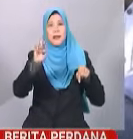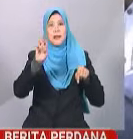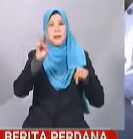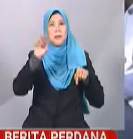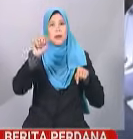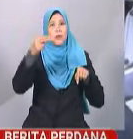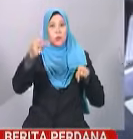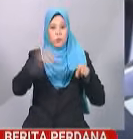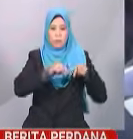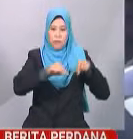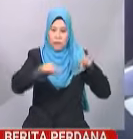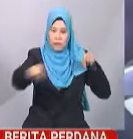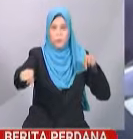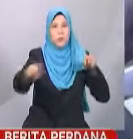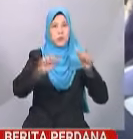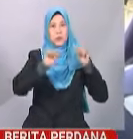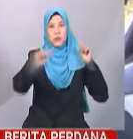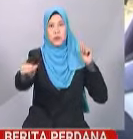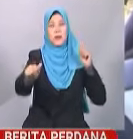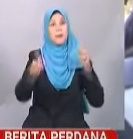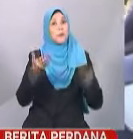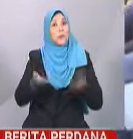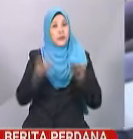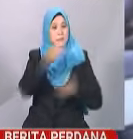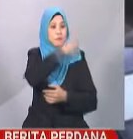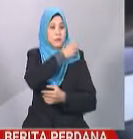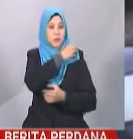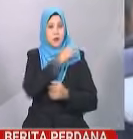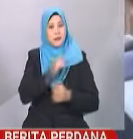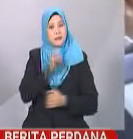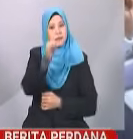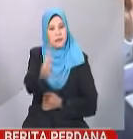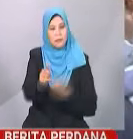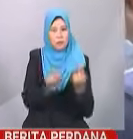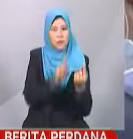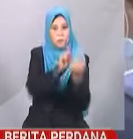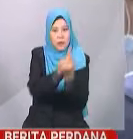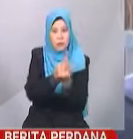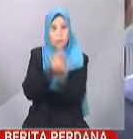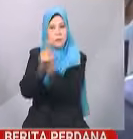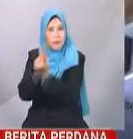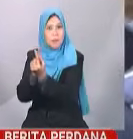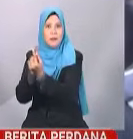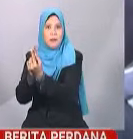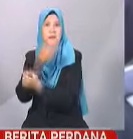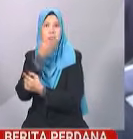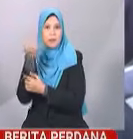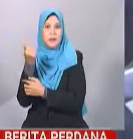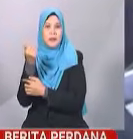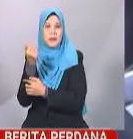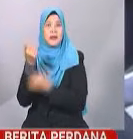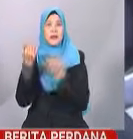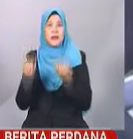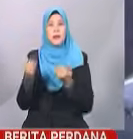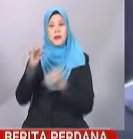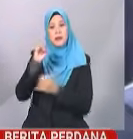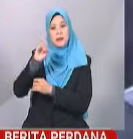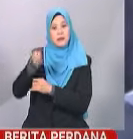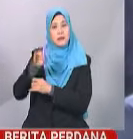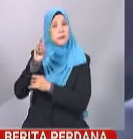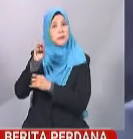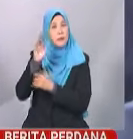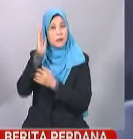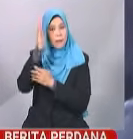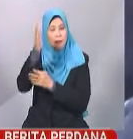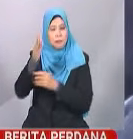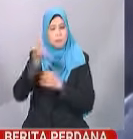ini. Atau LGM sendiri pergi mendekati penduduk itu pekebun kecil. Mungkin langkah pertama, LGM akan buat